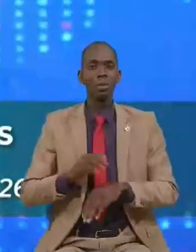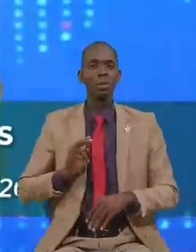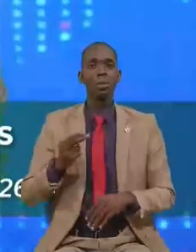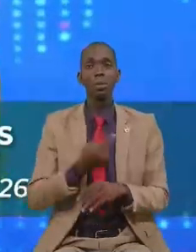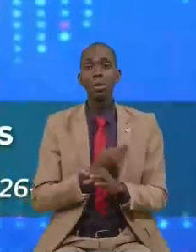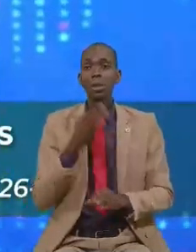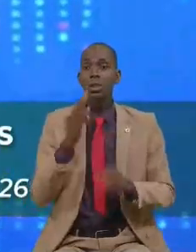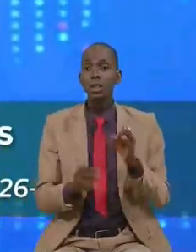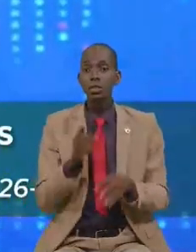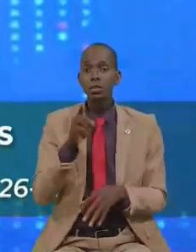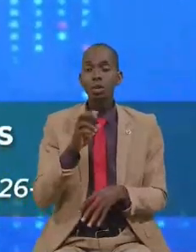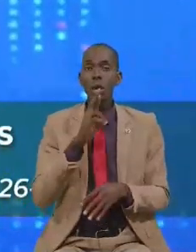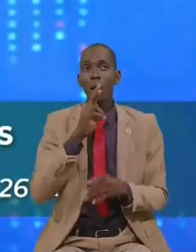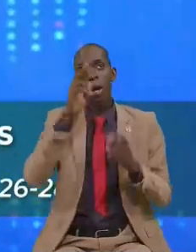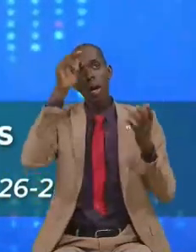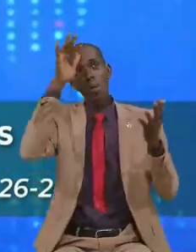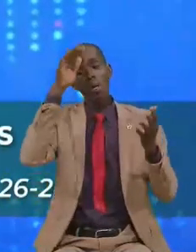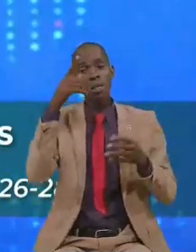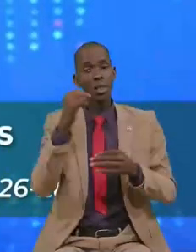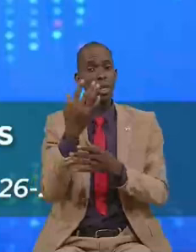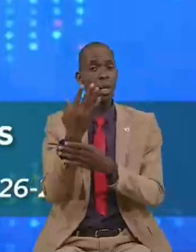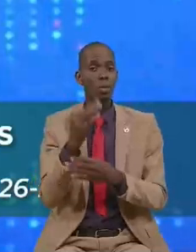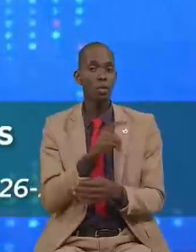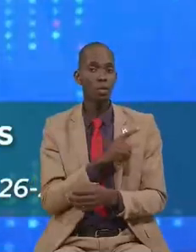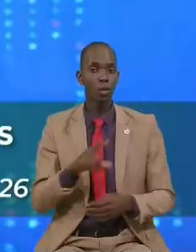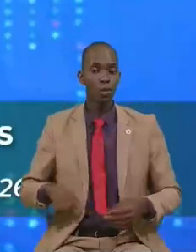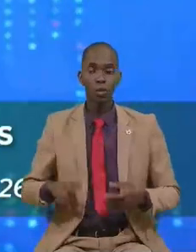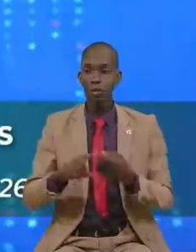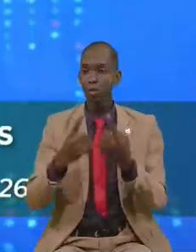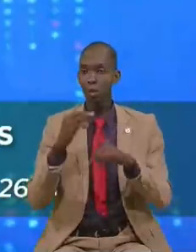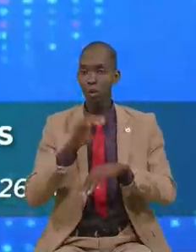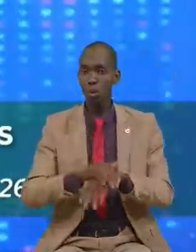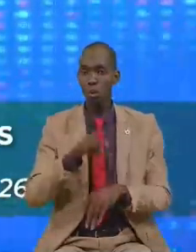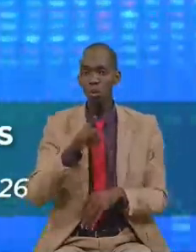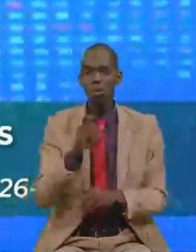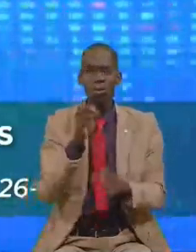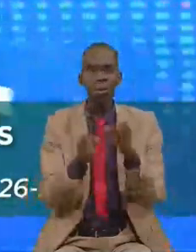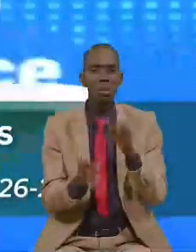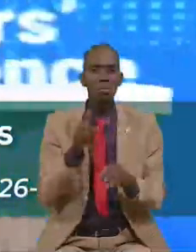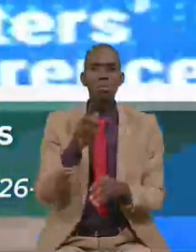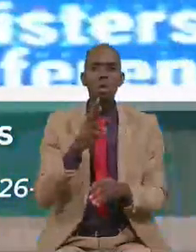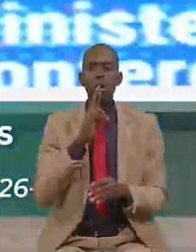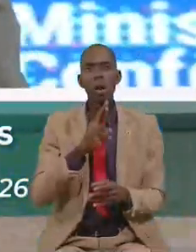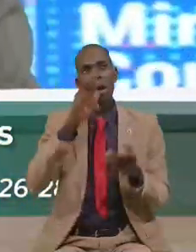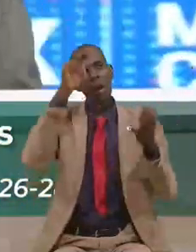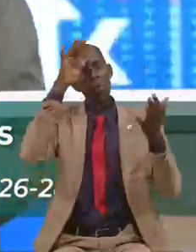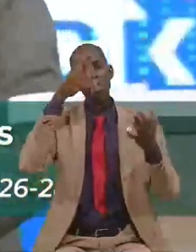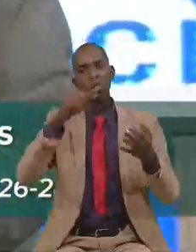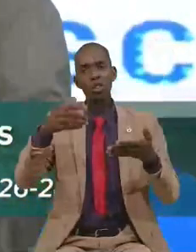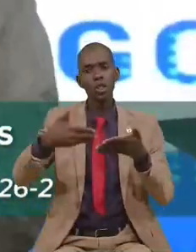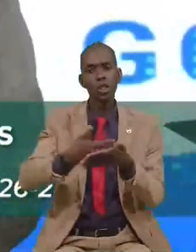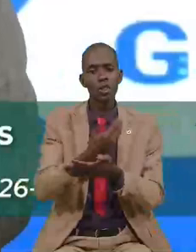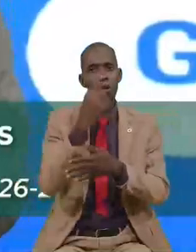vous espérez la main du Seigneur sur vous, si vous espérez un nouvel